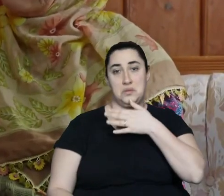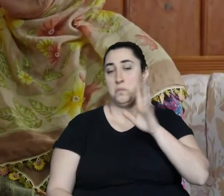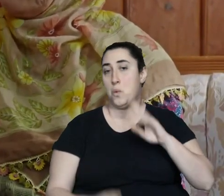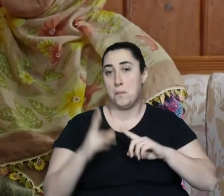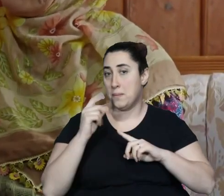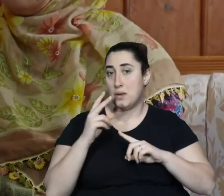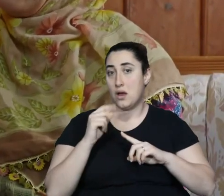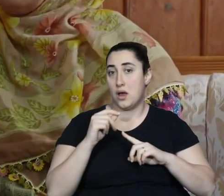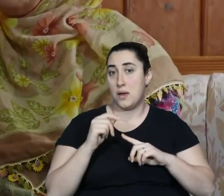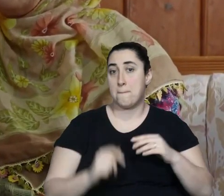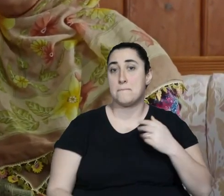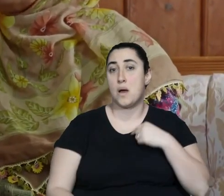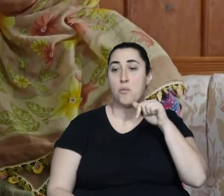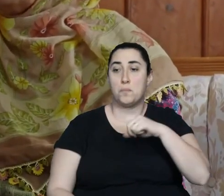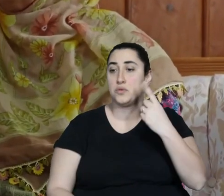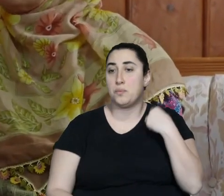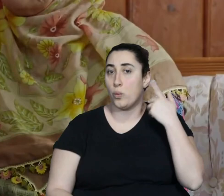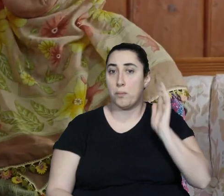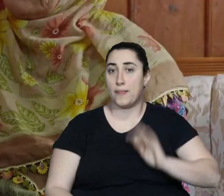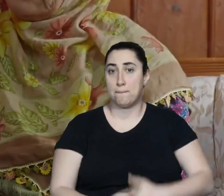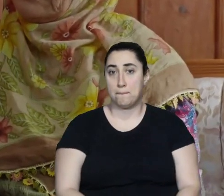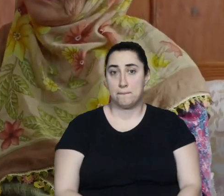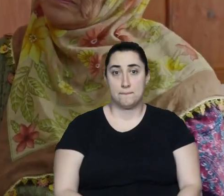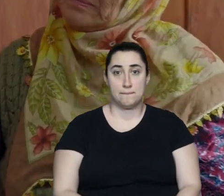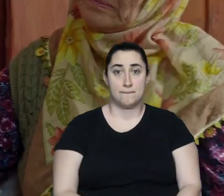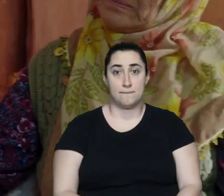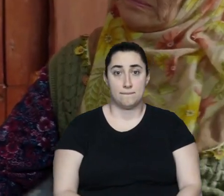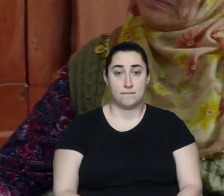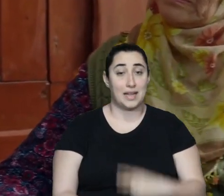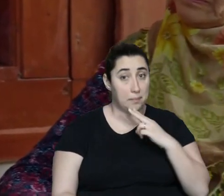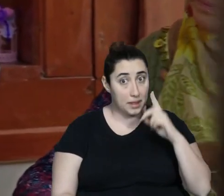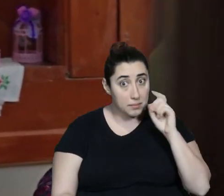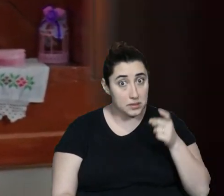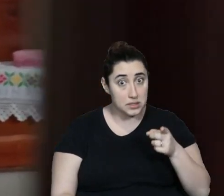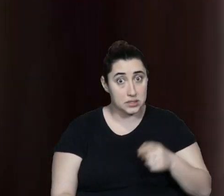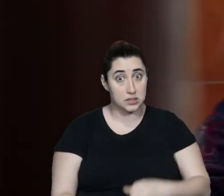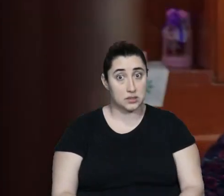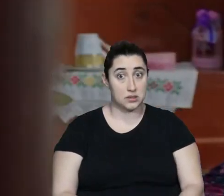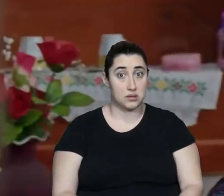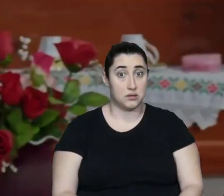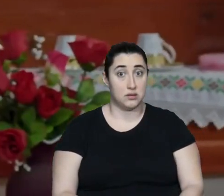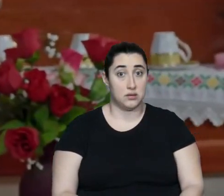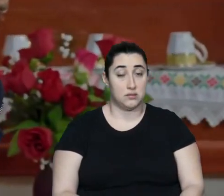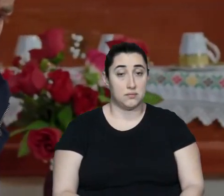Bilmiyorum İbrahim. Ben böyle bir şey duymadım. Emin misin?